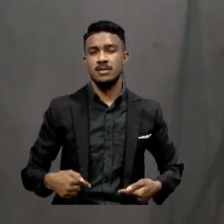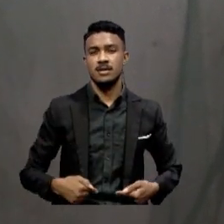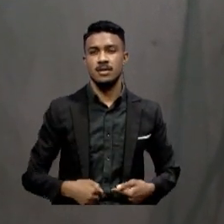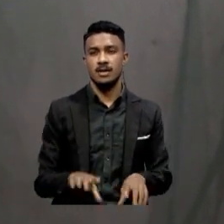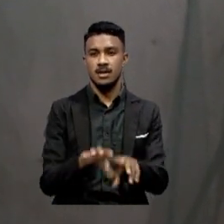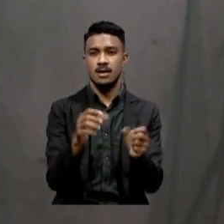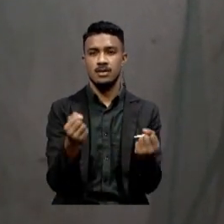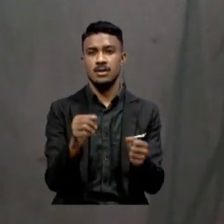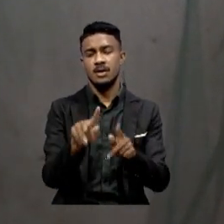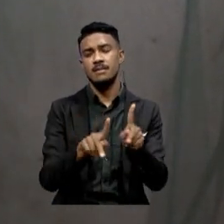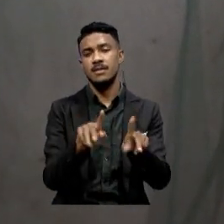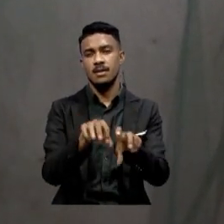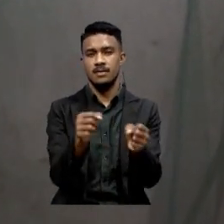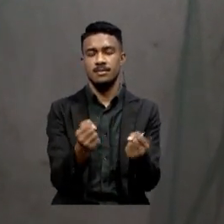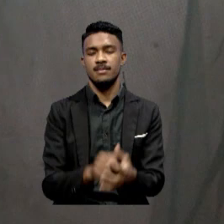ni emak